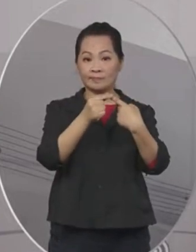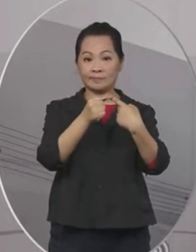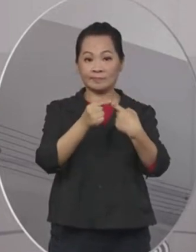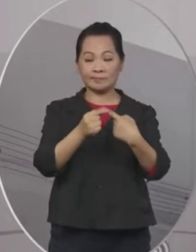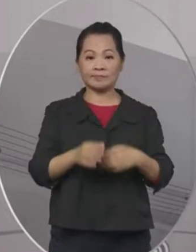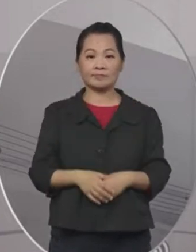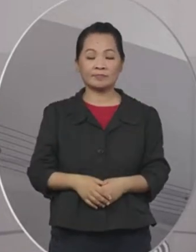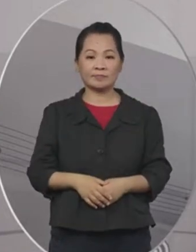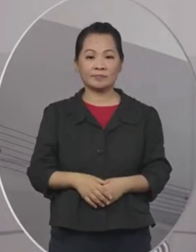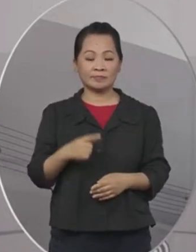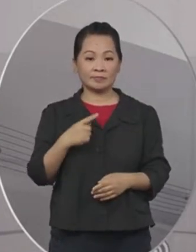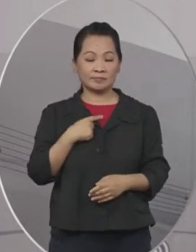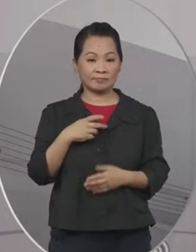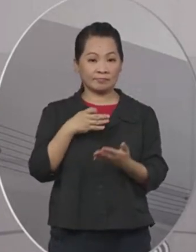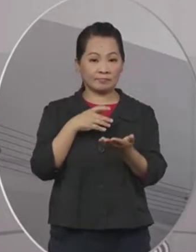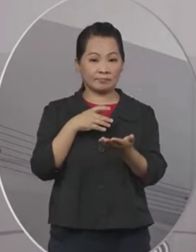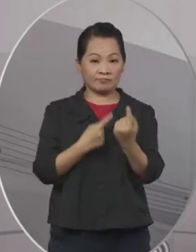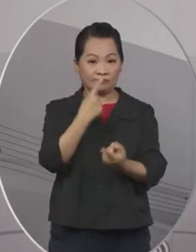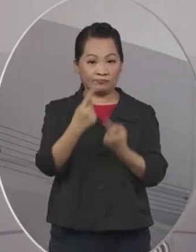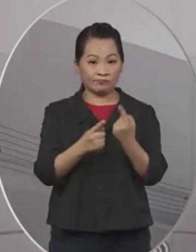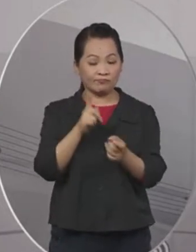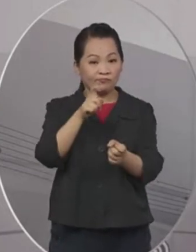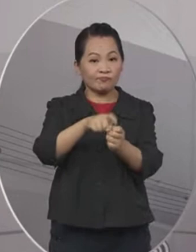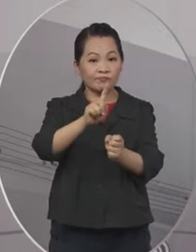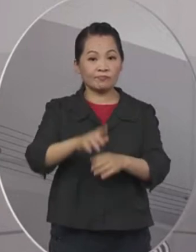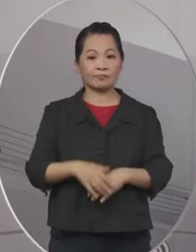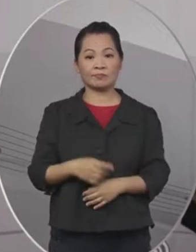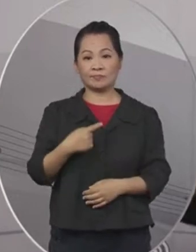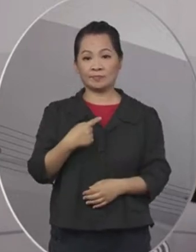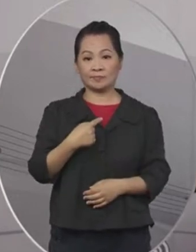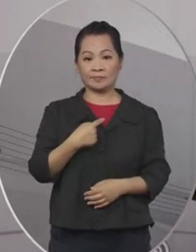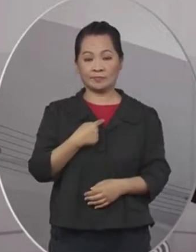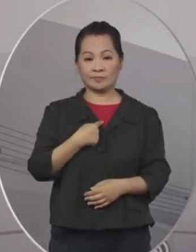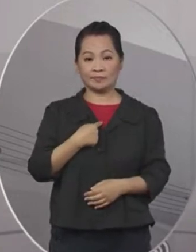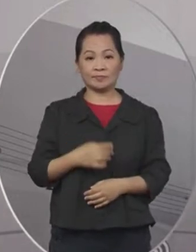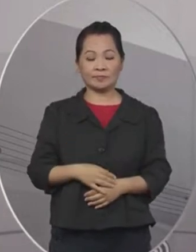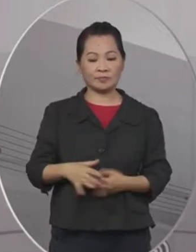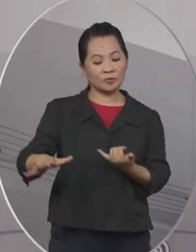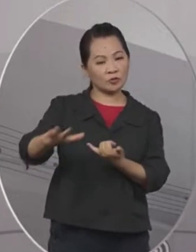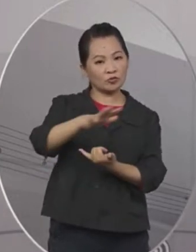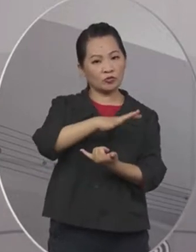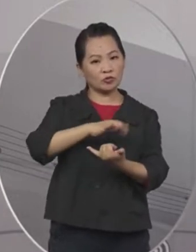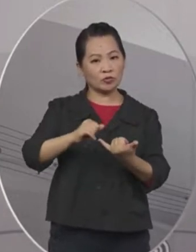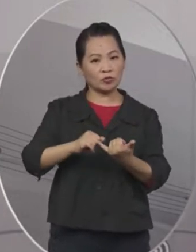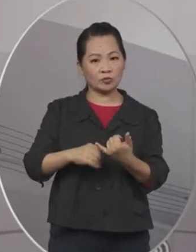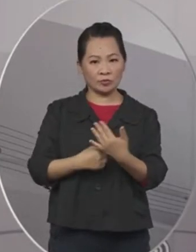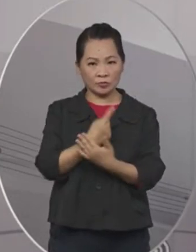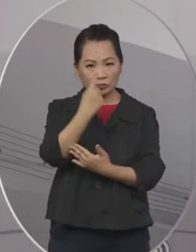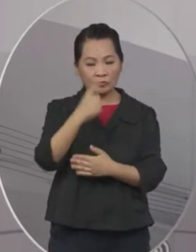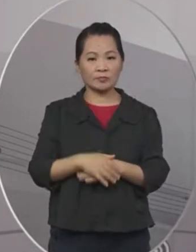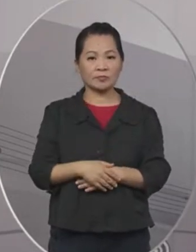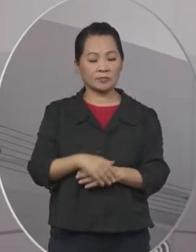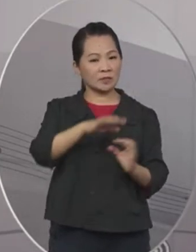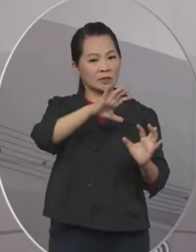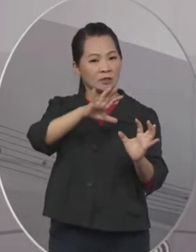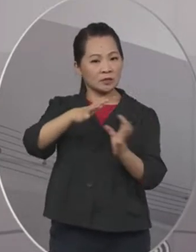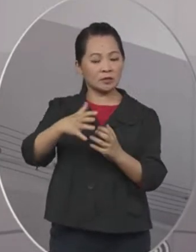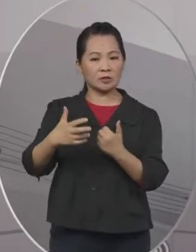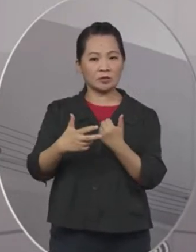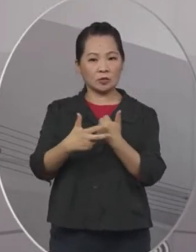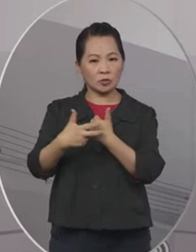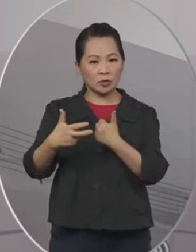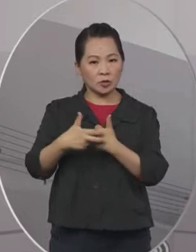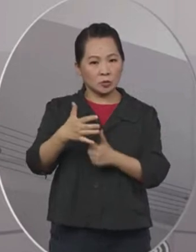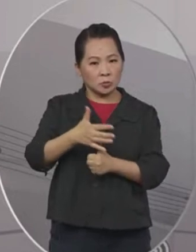参选目标与初衷。玉阳本身是全台湾唯一取得世界卫生组